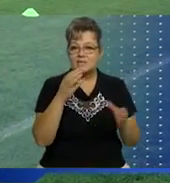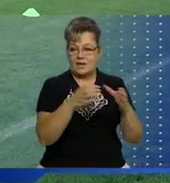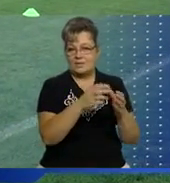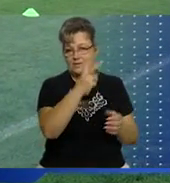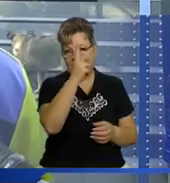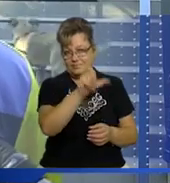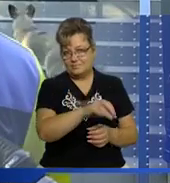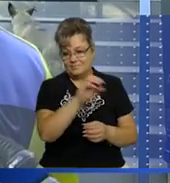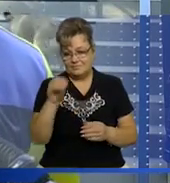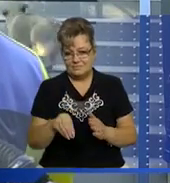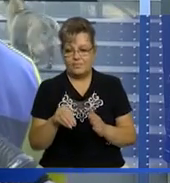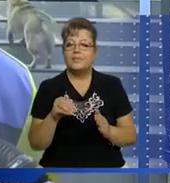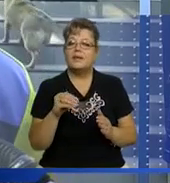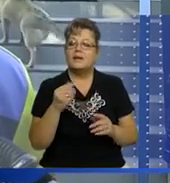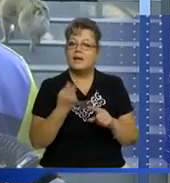Набоа. Это